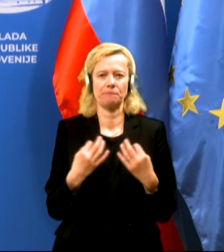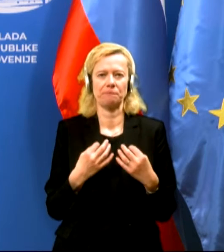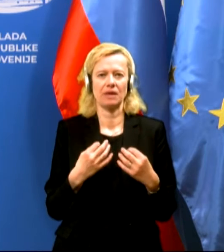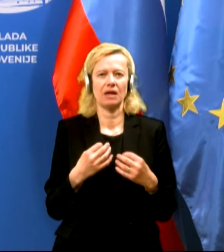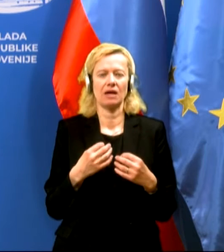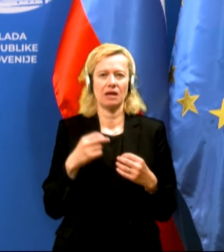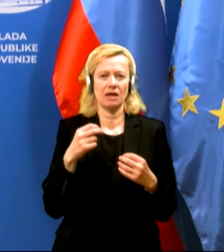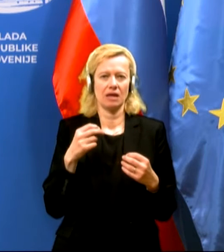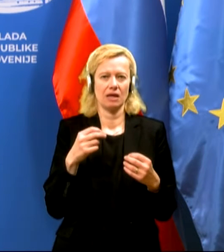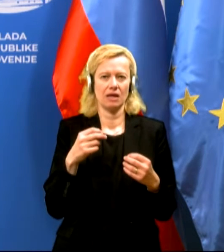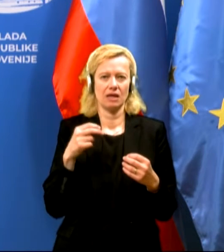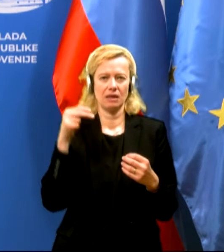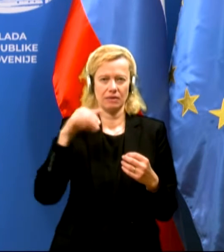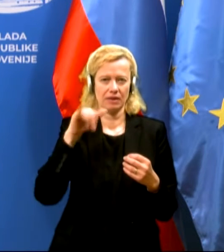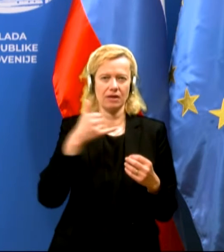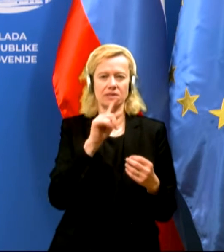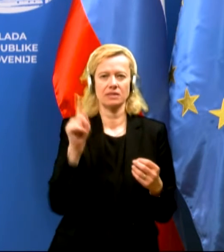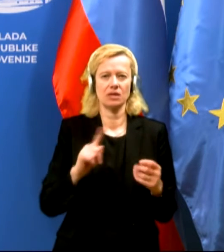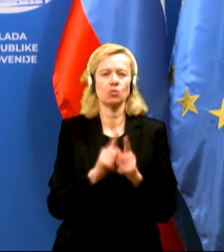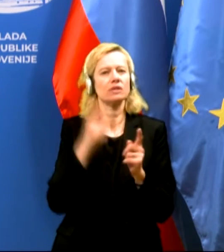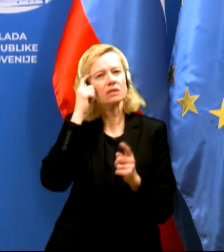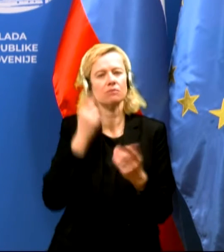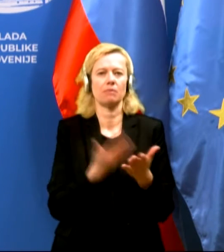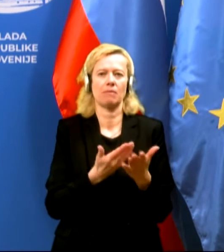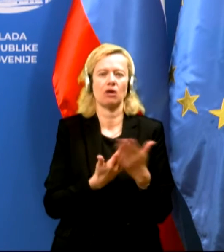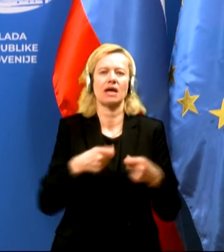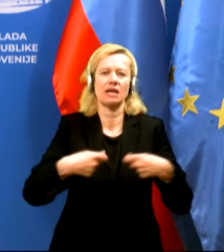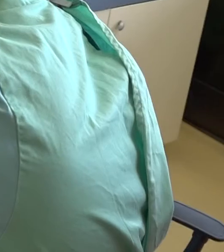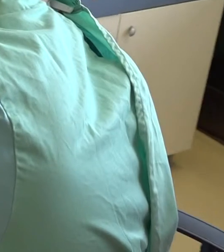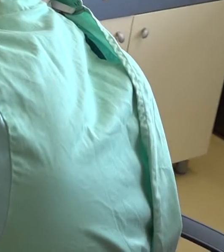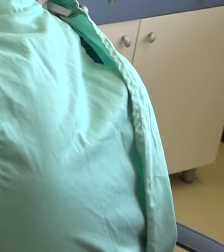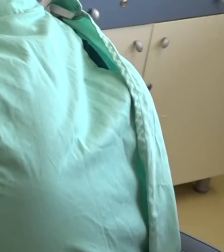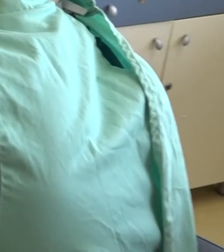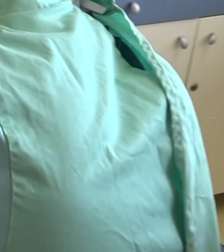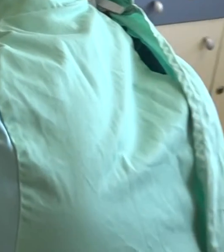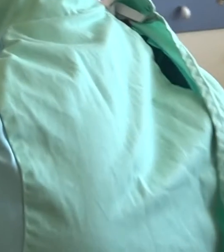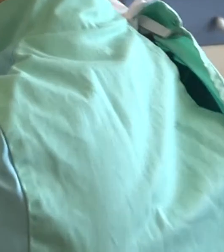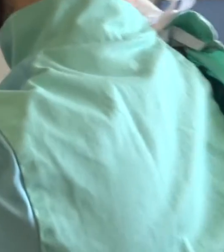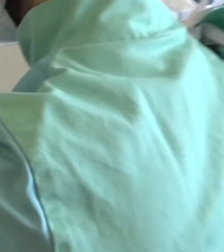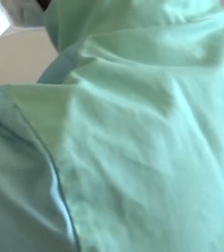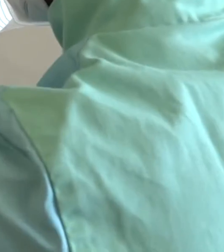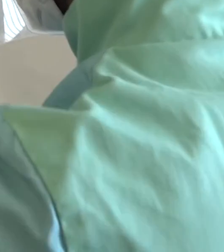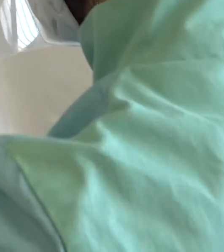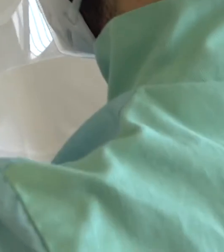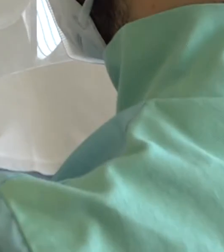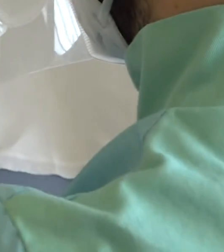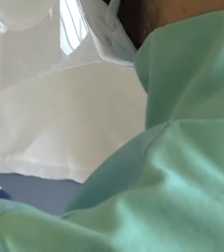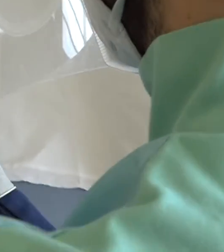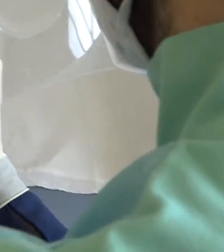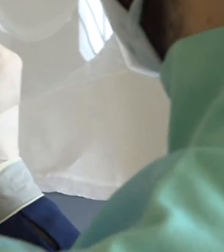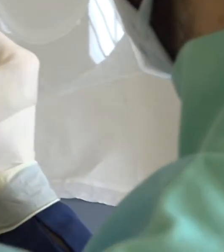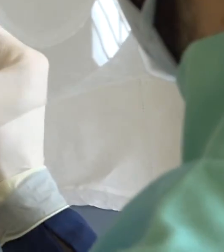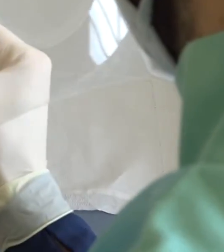Nacionalni inštitut za javno zdravje sicer tudi skrbi primarno za razdeljevanje in distribucijo cepiva. Prednostne skupine za